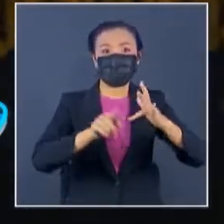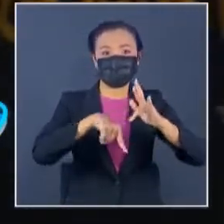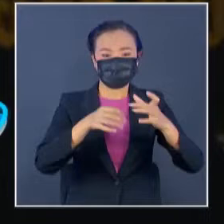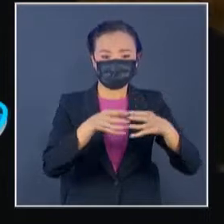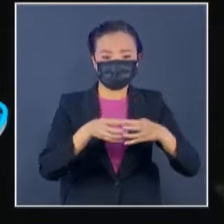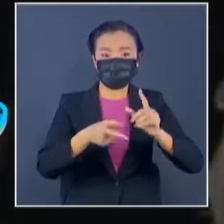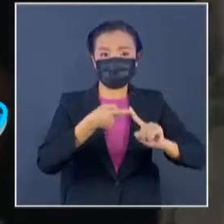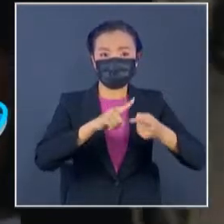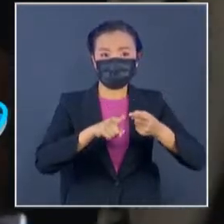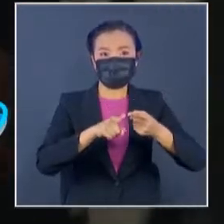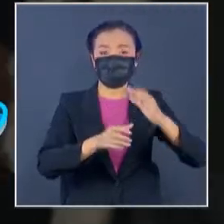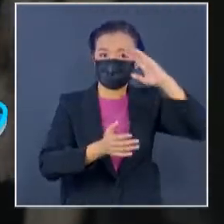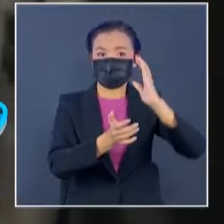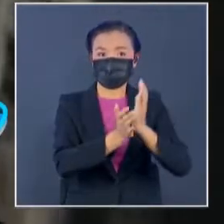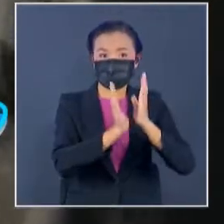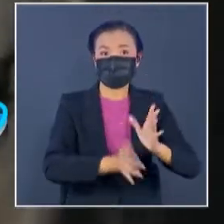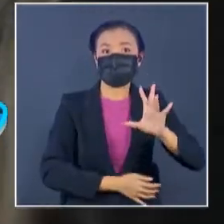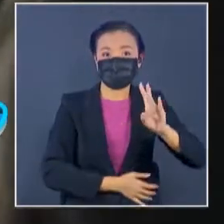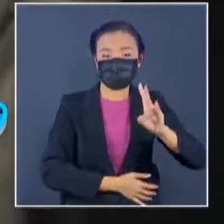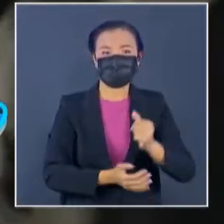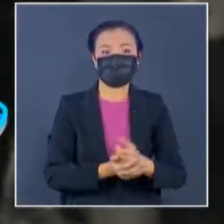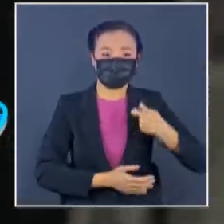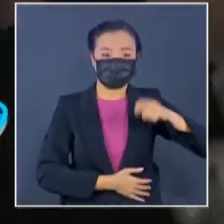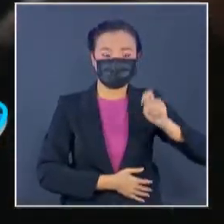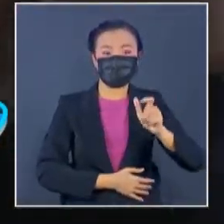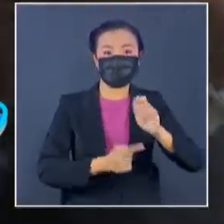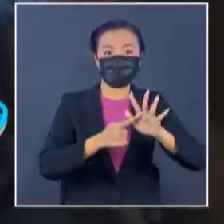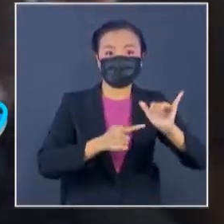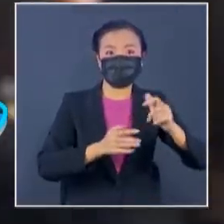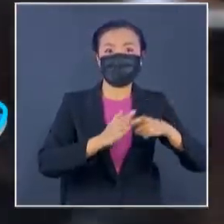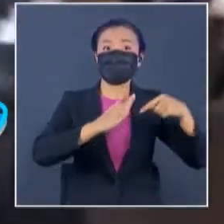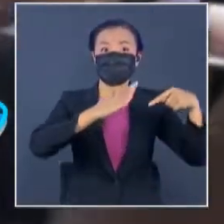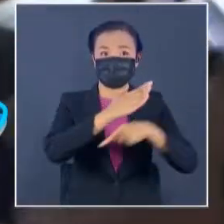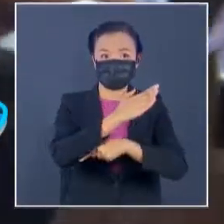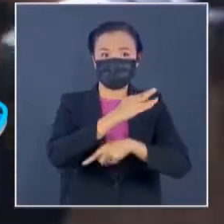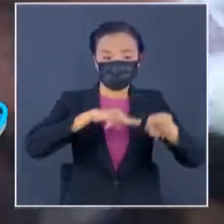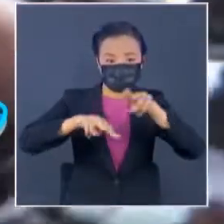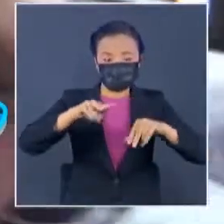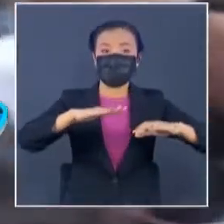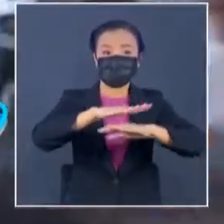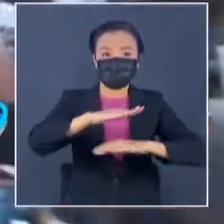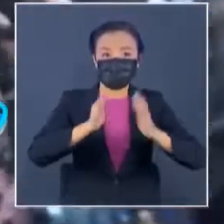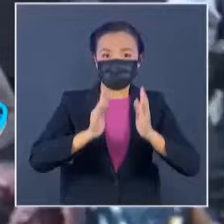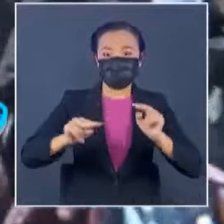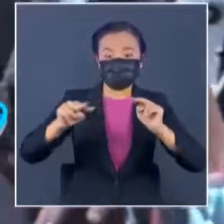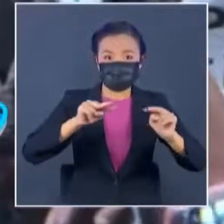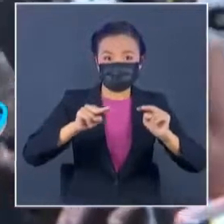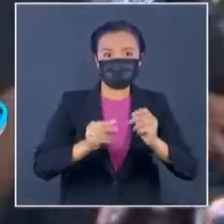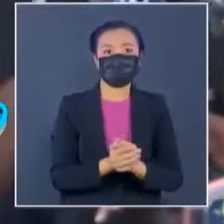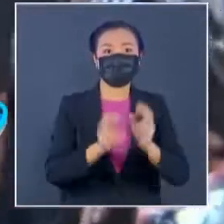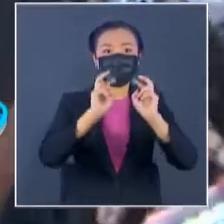ะครับมาที่ศาลอาญาคดีทุจริตและประพฤติมิชอบกลางครับเพื่อทำการตรวจพยานหลักฐานในคดีนะครับ